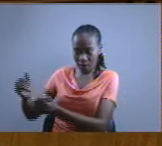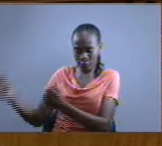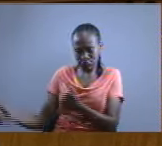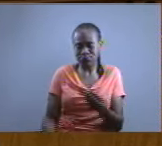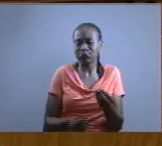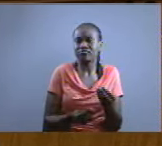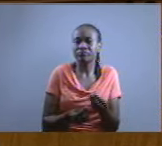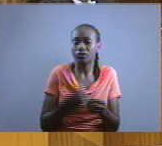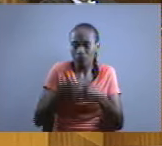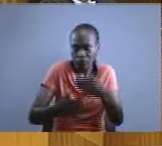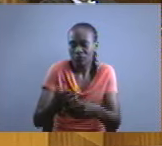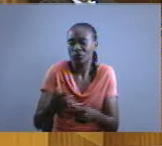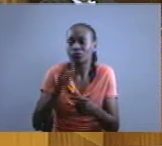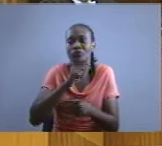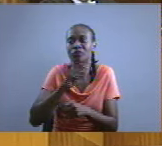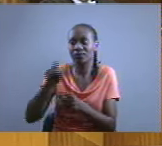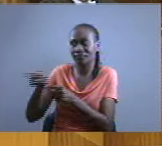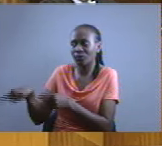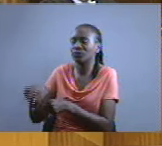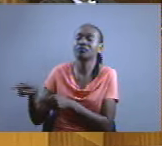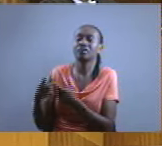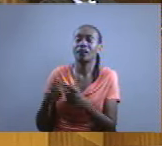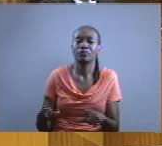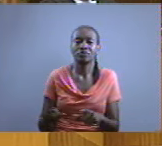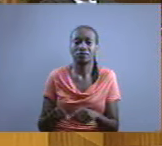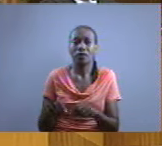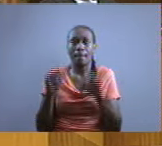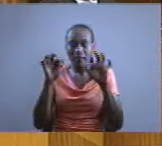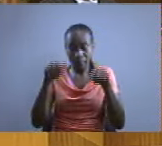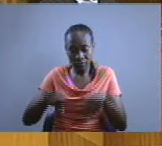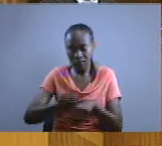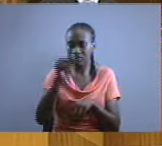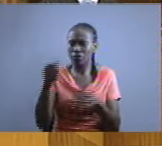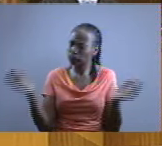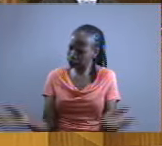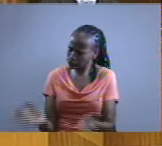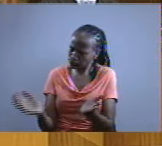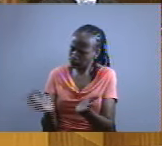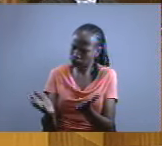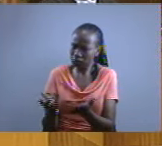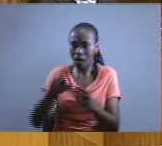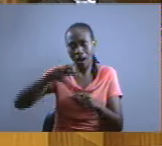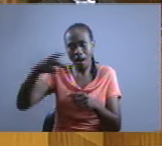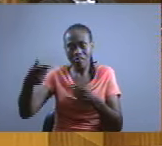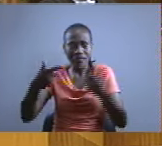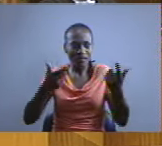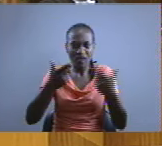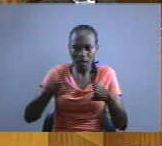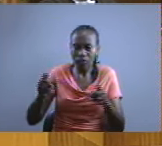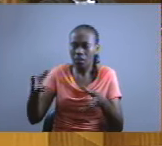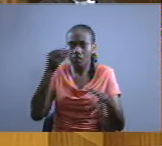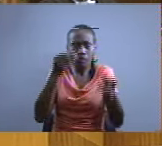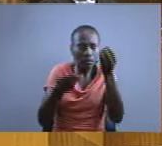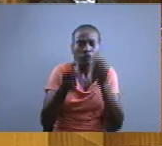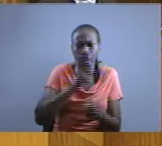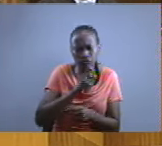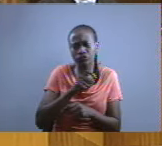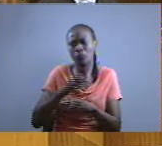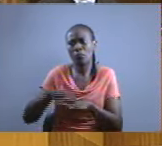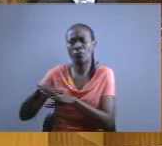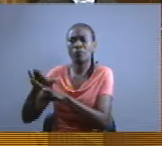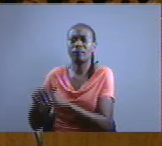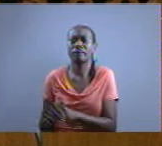leer. Dit is president Jacob Zuma se missie om te verseker dat die bydrae van die Khoi